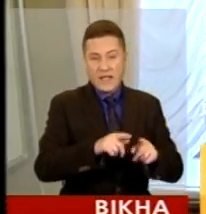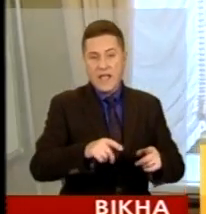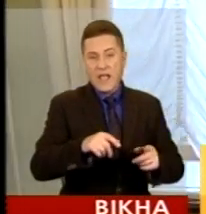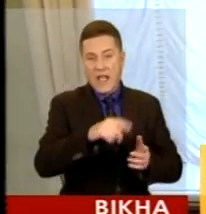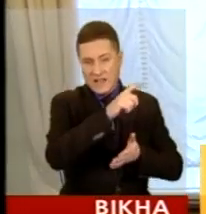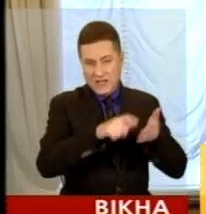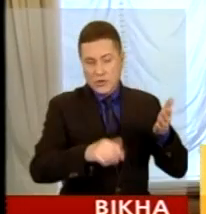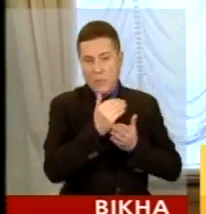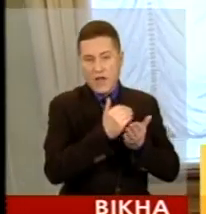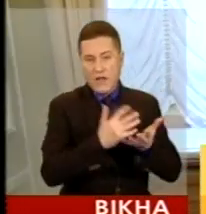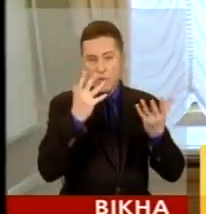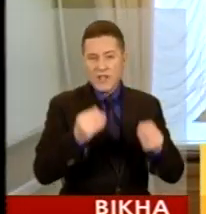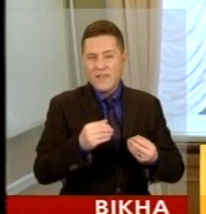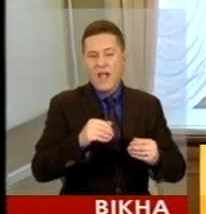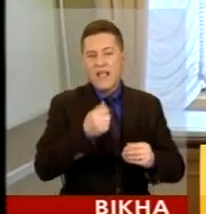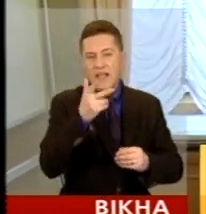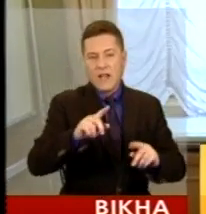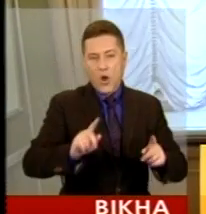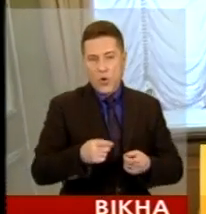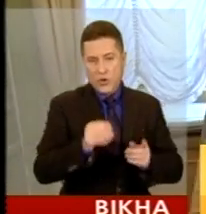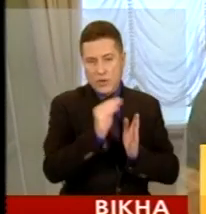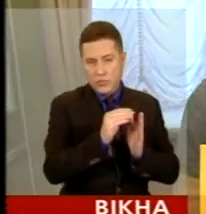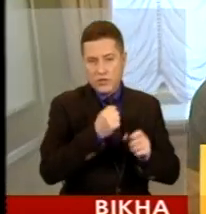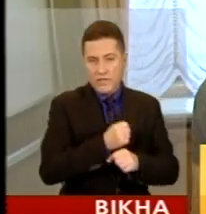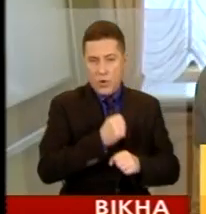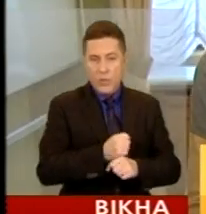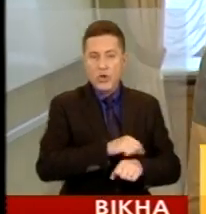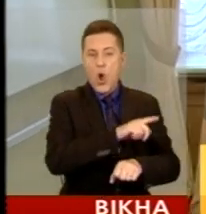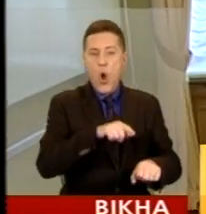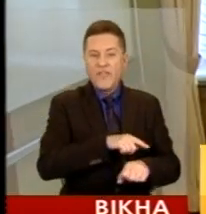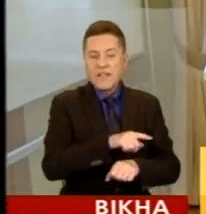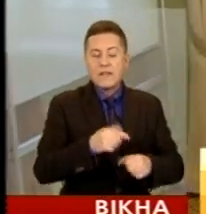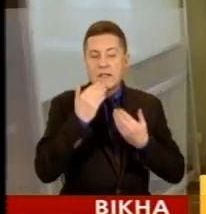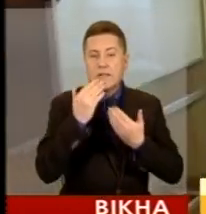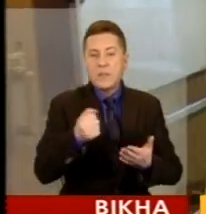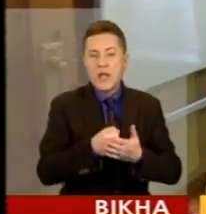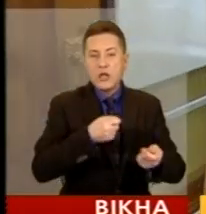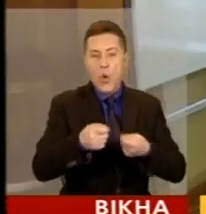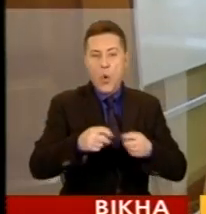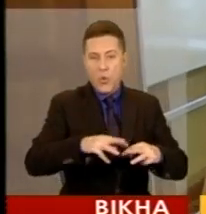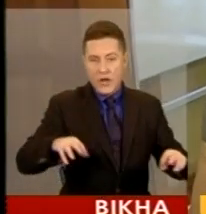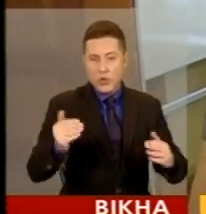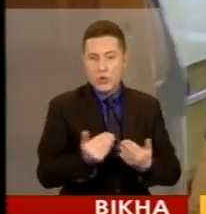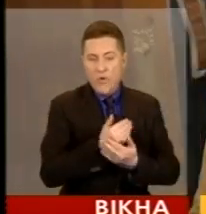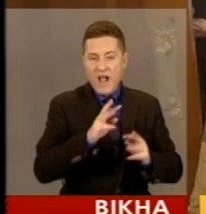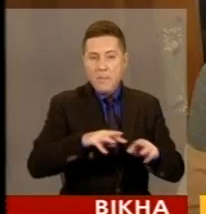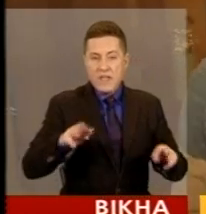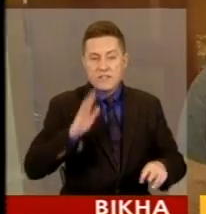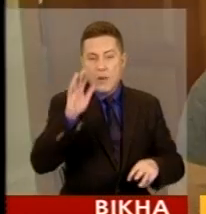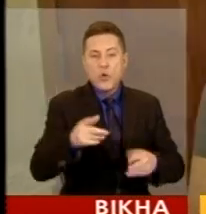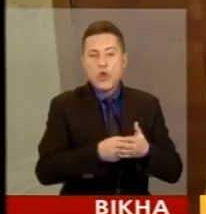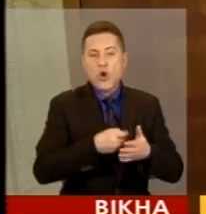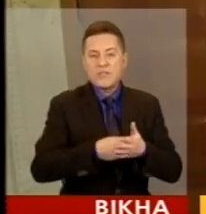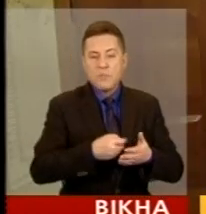Всього кілька коротких пунктів роботи. Головний з них – це година запитань до уряду. Про те, що нових міністрів будуть розпитувати в п'ятницю,